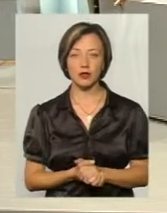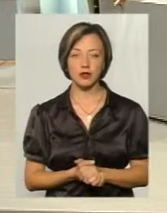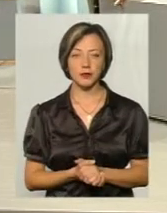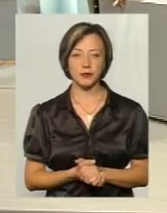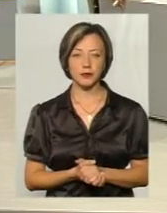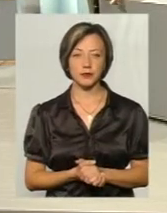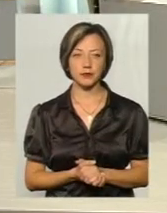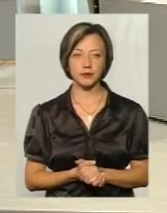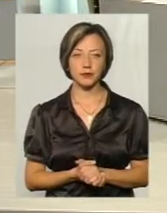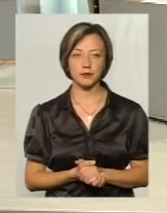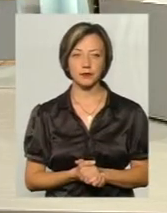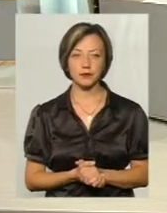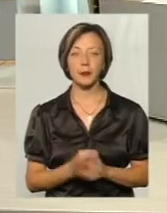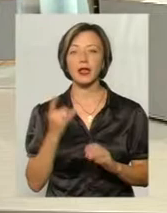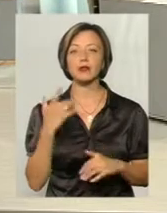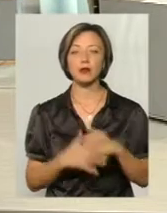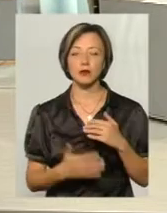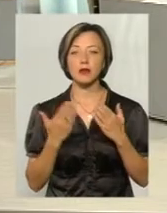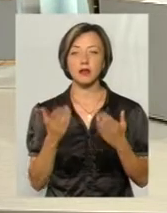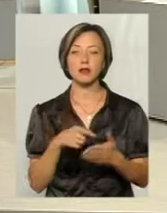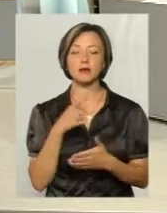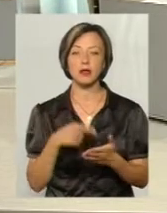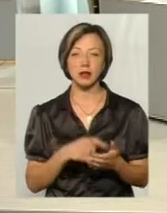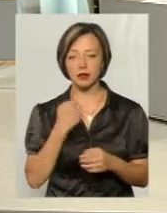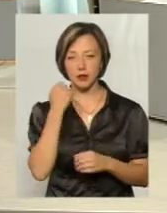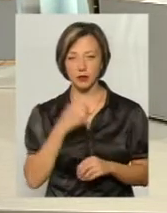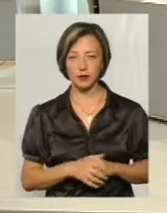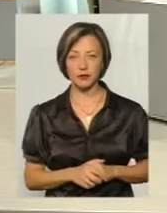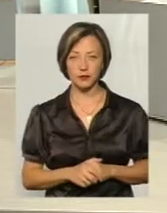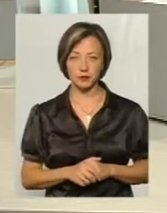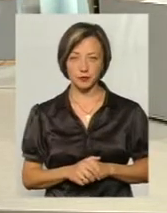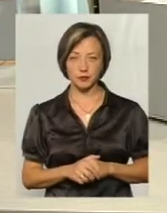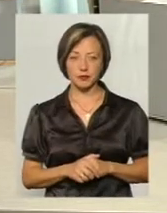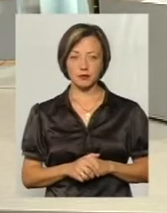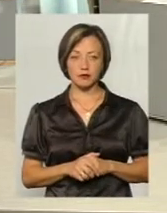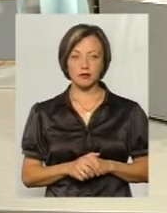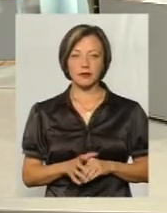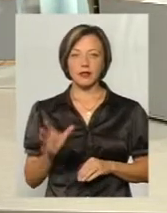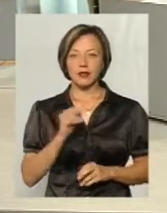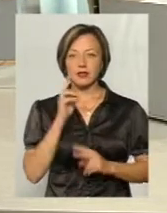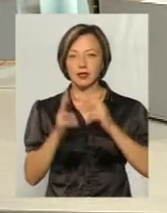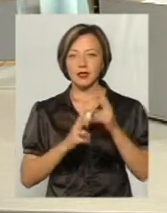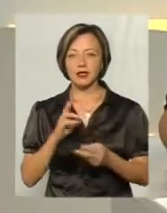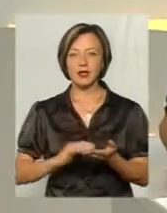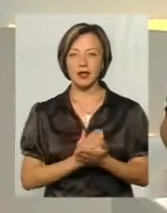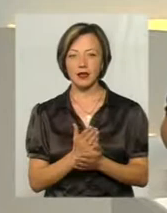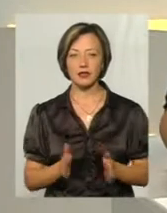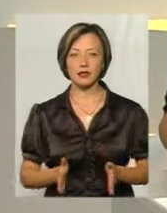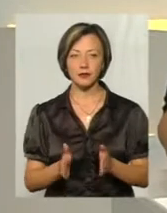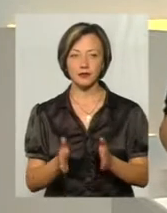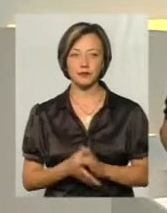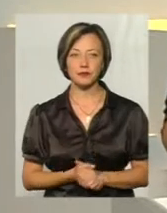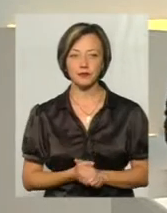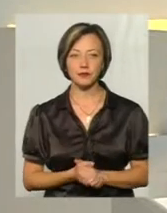вас зрозуміли. Ми зрозуміли ваше питання. Дякуємо. Дякуємо. Бачите, всі скаржаться на якість доріг. Але все ж таки,